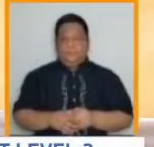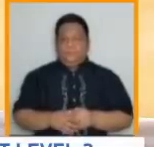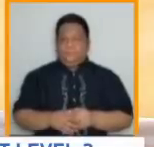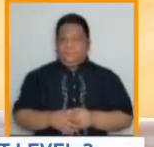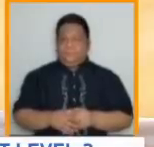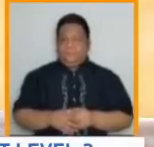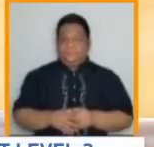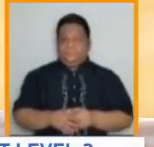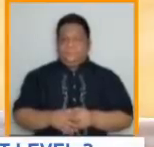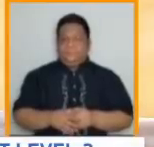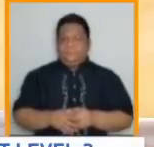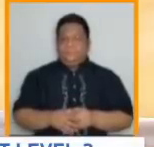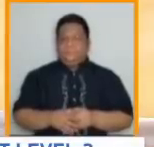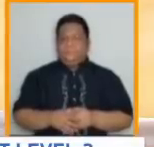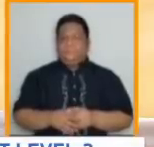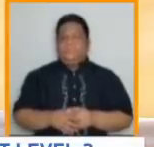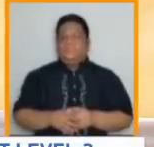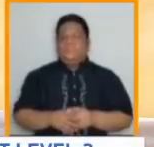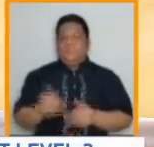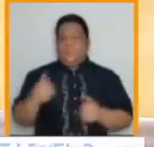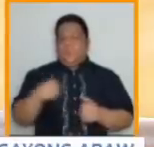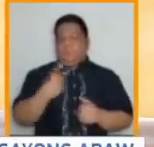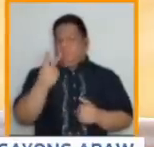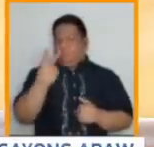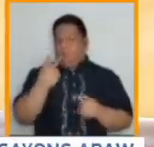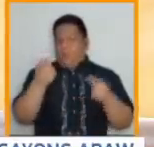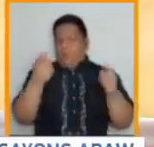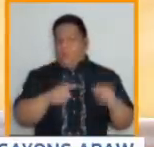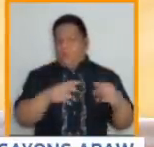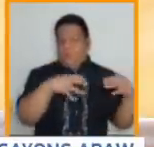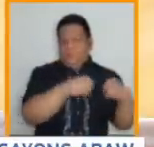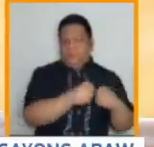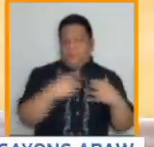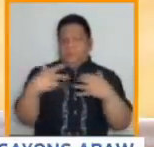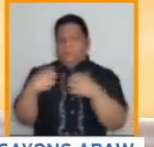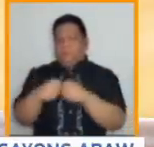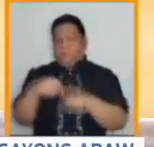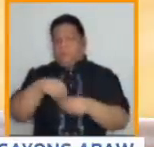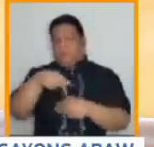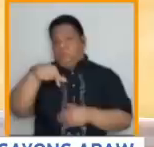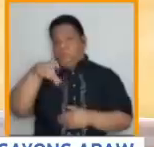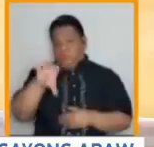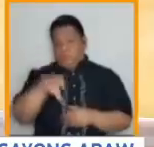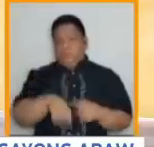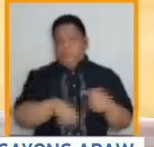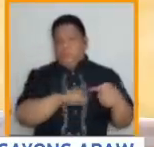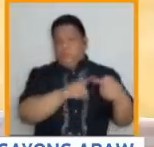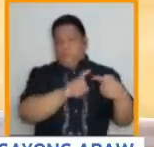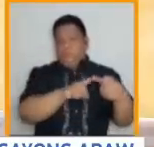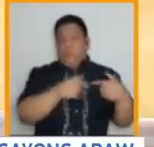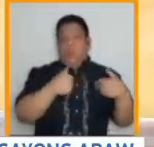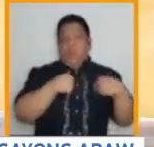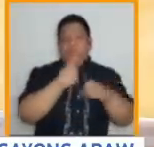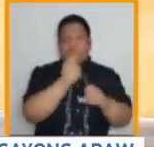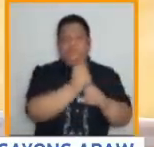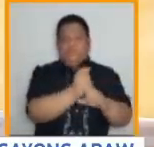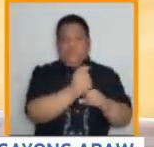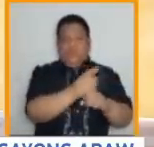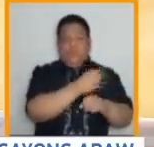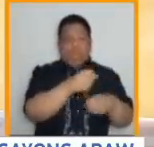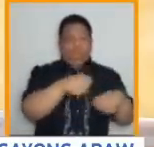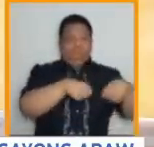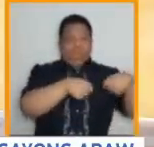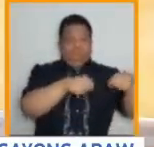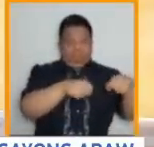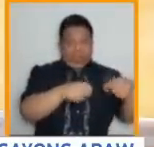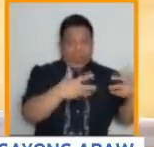maghiwalay na aksidente nangyari sa Quezon City kagabi. Kabilang dyan, salpukan ng truck at motorcycle rider sa Commonwealth Avenue. May unang balita